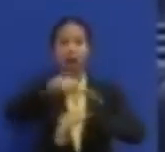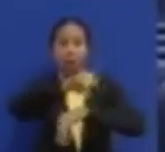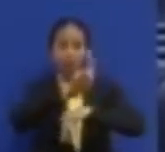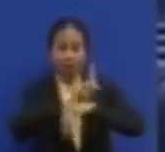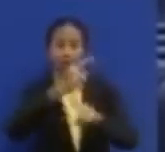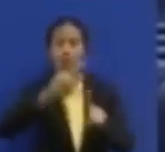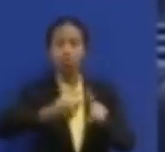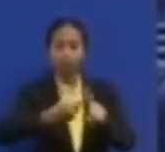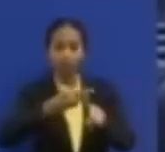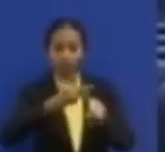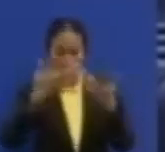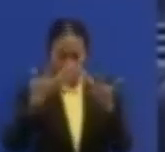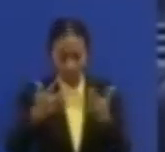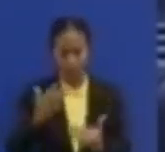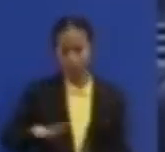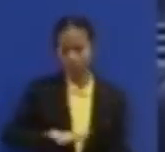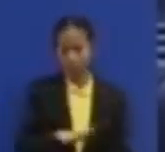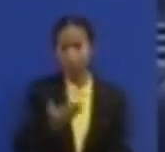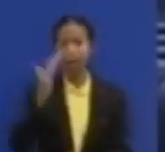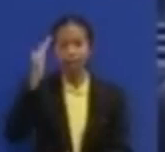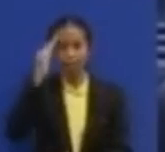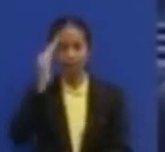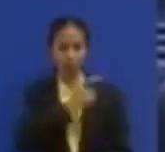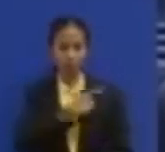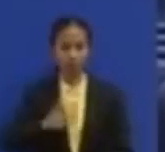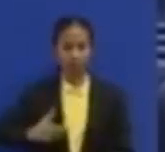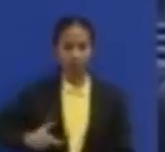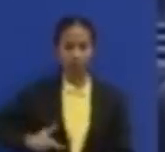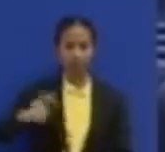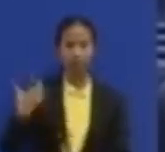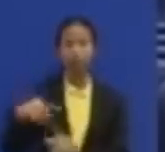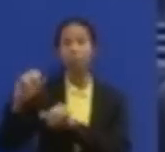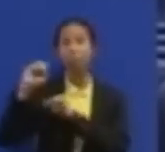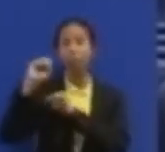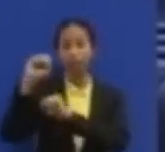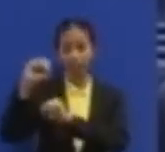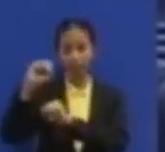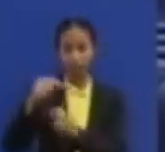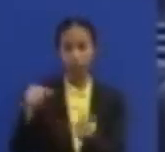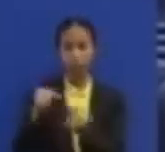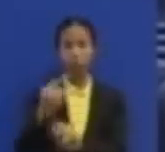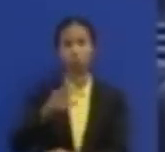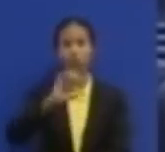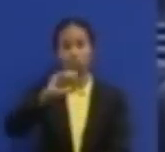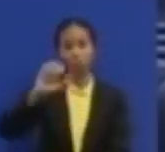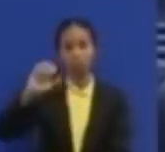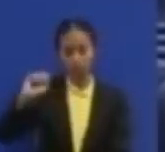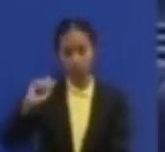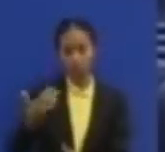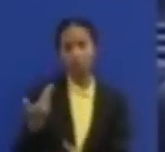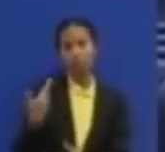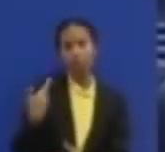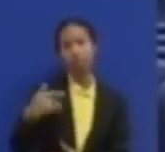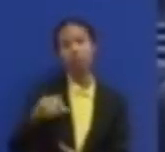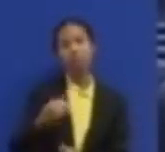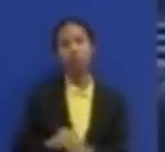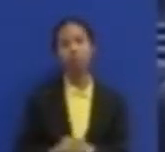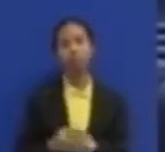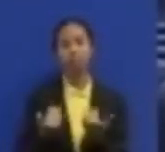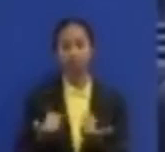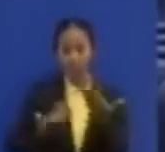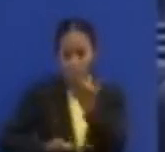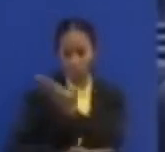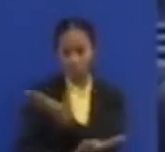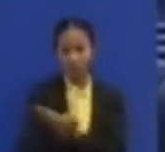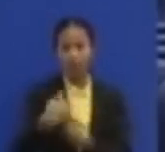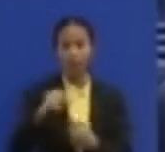ครับจะได้รับทราบพระบรมราชโองการประกาศแต่งตั้งสมาชิกวุฒิสภารวมถึงสมาชิกสภาผู้แทนราษฎรครับจะได้มีโอกาสในการกล่า